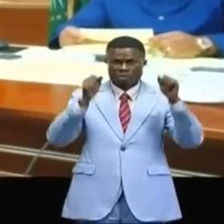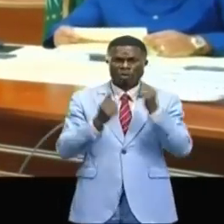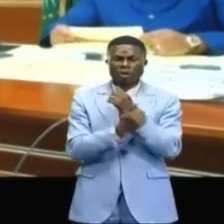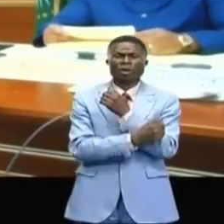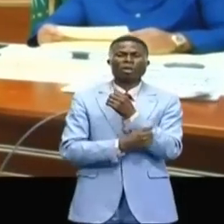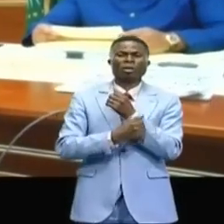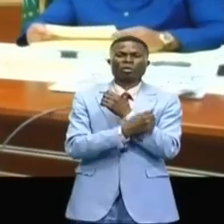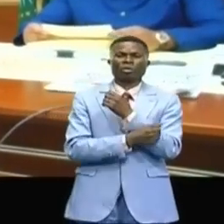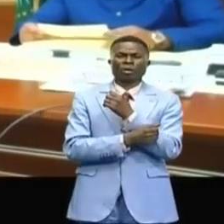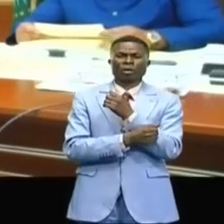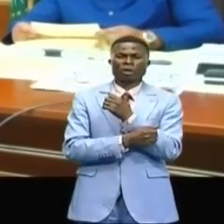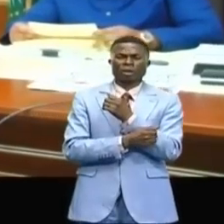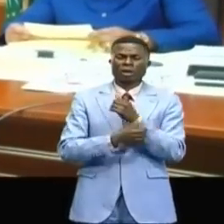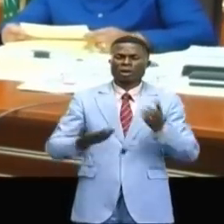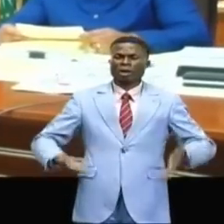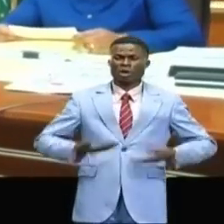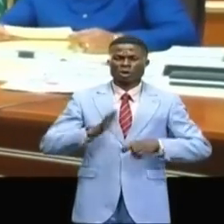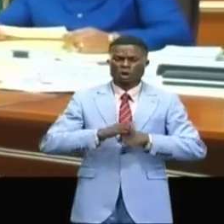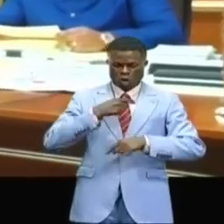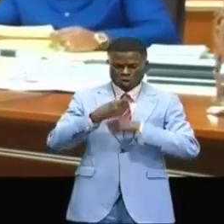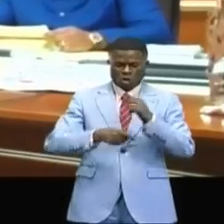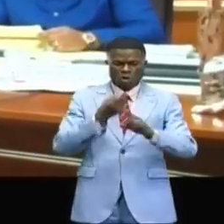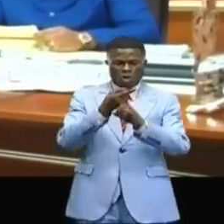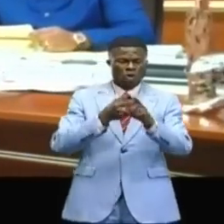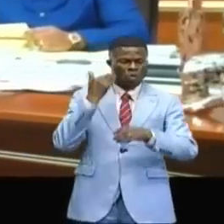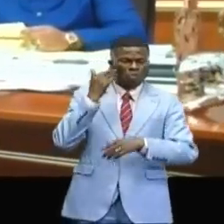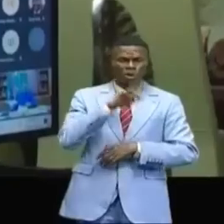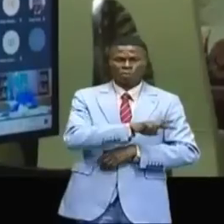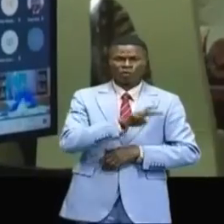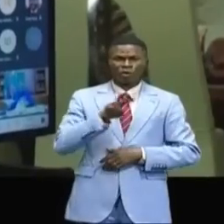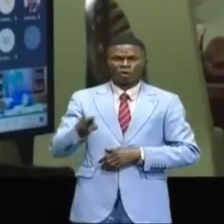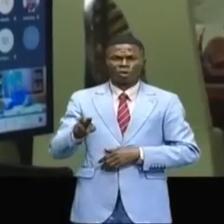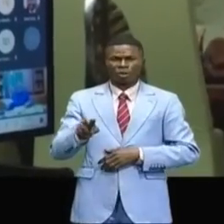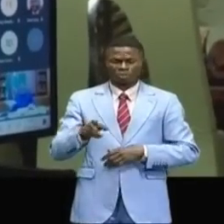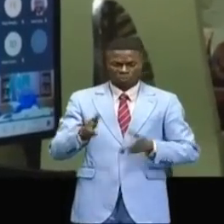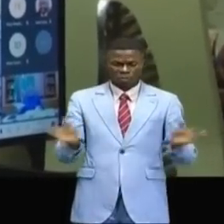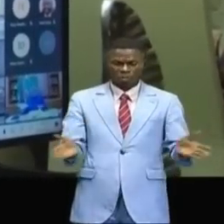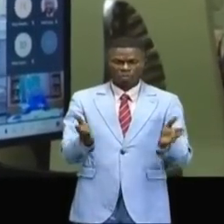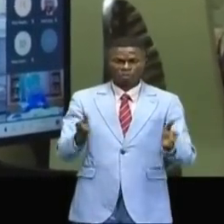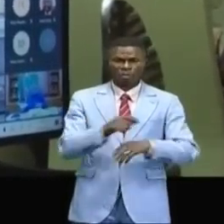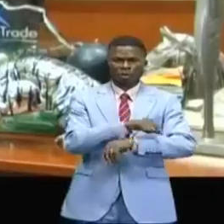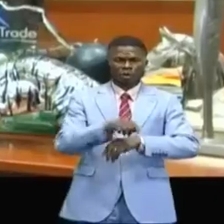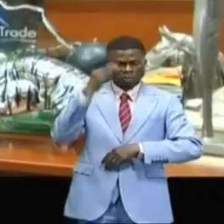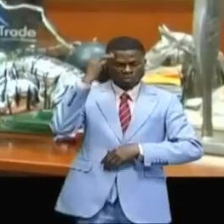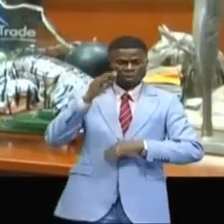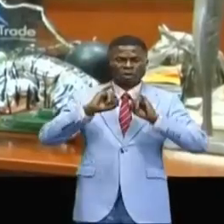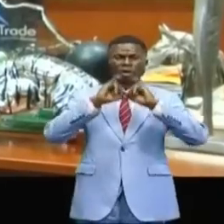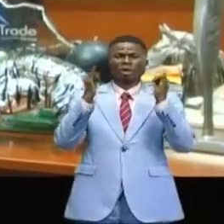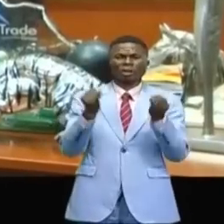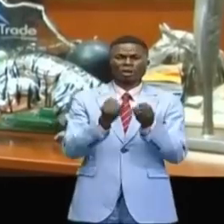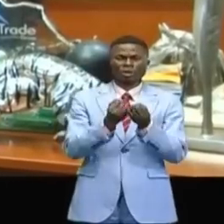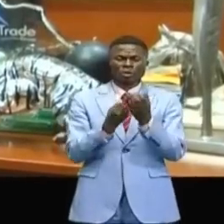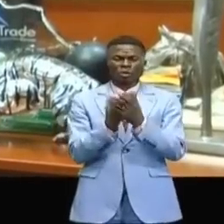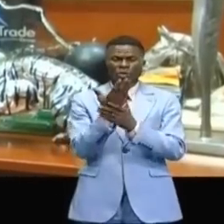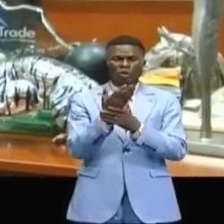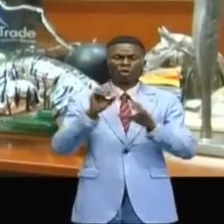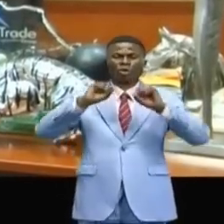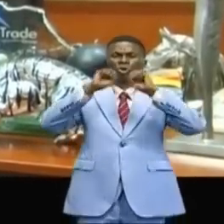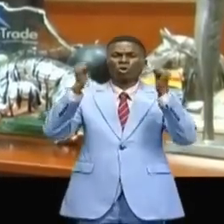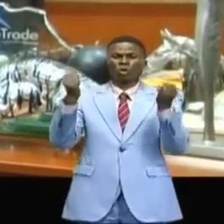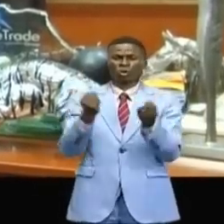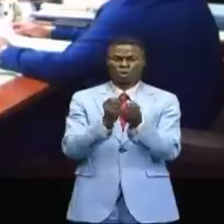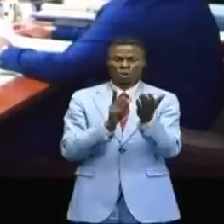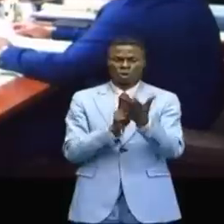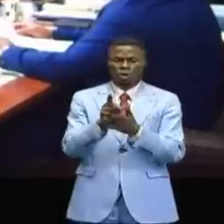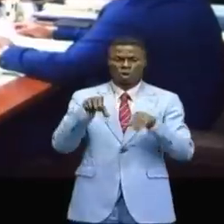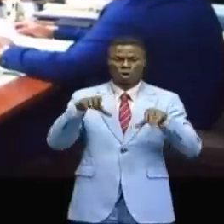République a salué les démarrages en juin 2022 sous l'encadrement du ministère de l'Industrie de la production par une société de droit